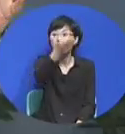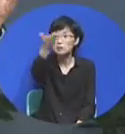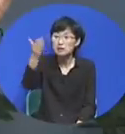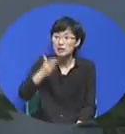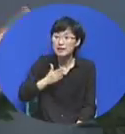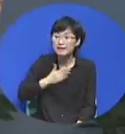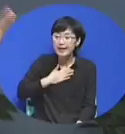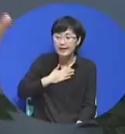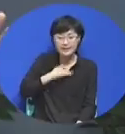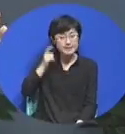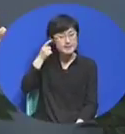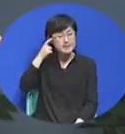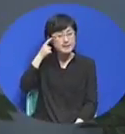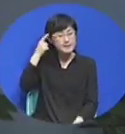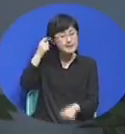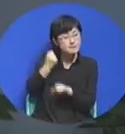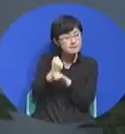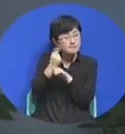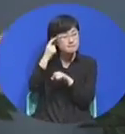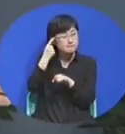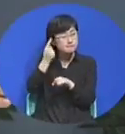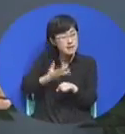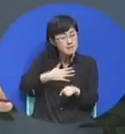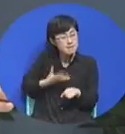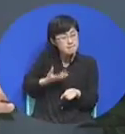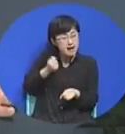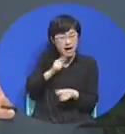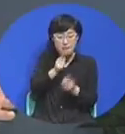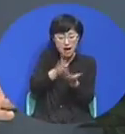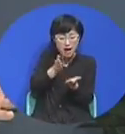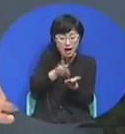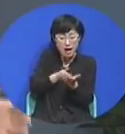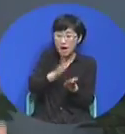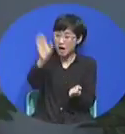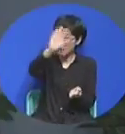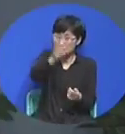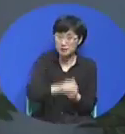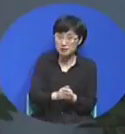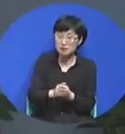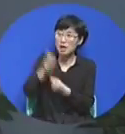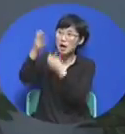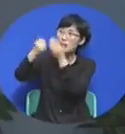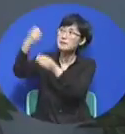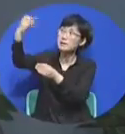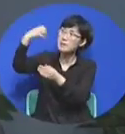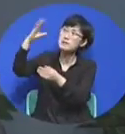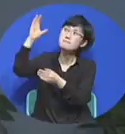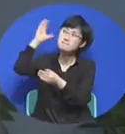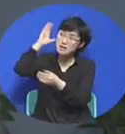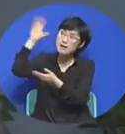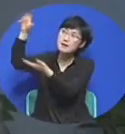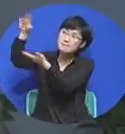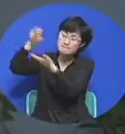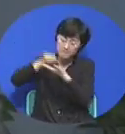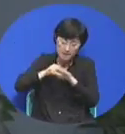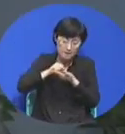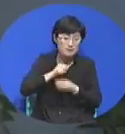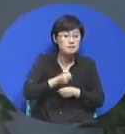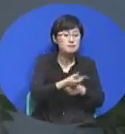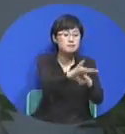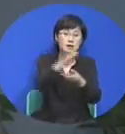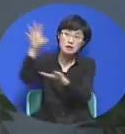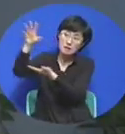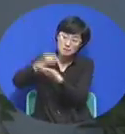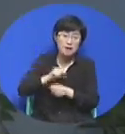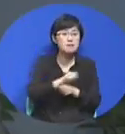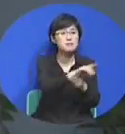주신 말씀 최고의 증거를 가지고 가서 증인으로 써야 되는 겁니다. Sermon givers cannot give their own sermon. They must take hold of the greatest evidence given to